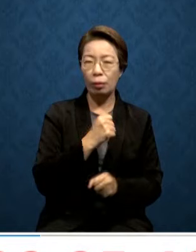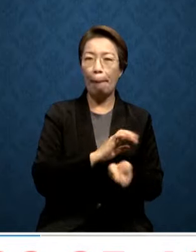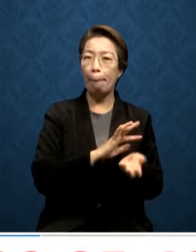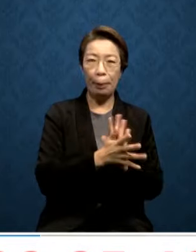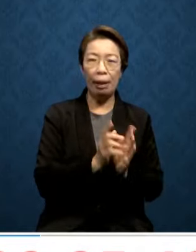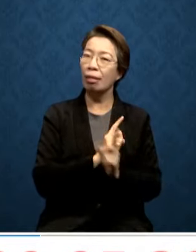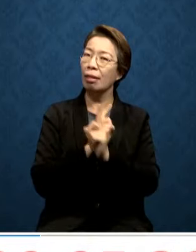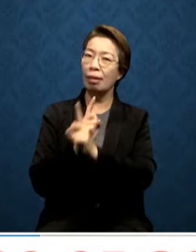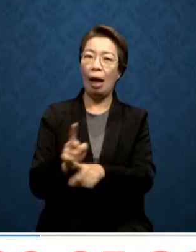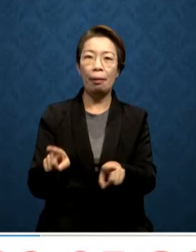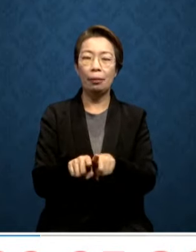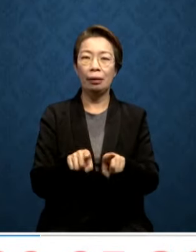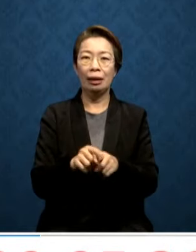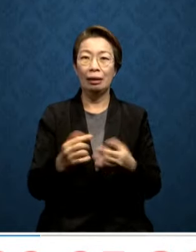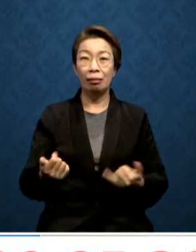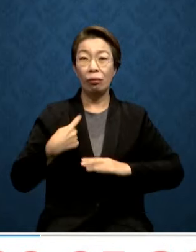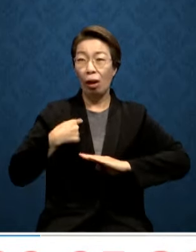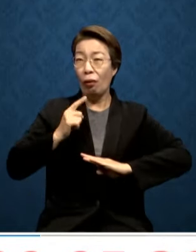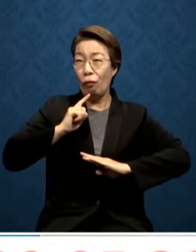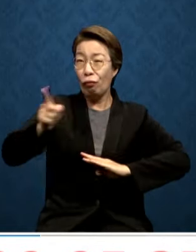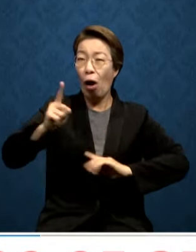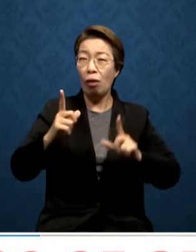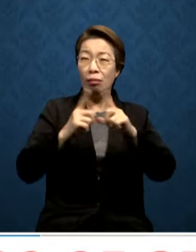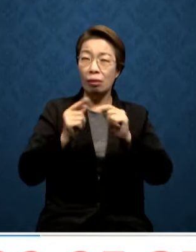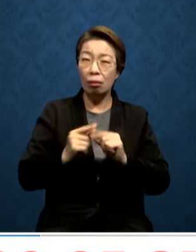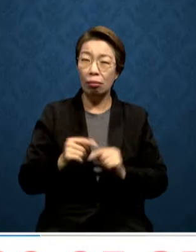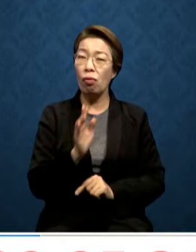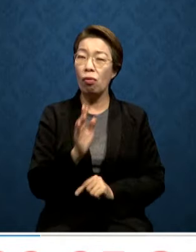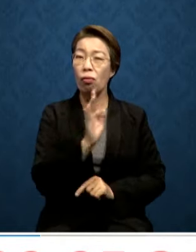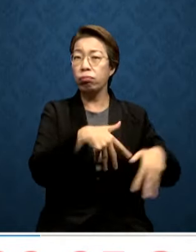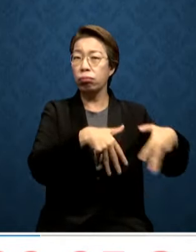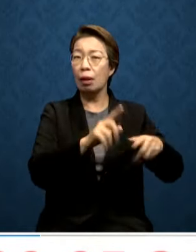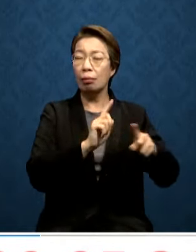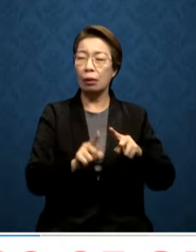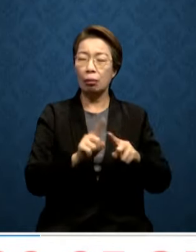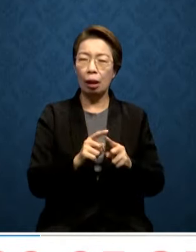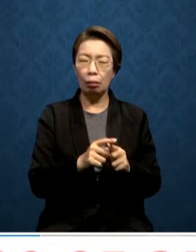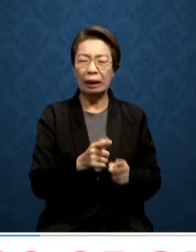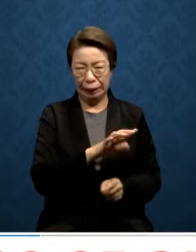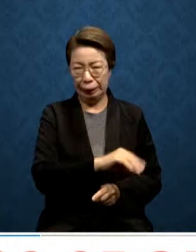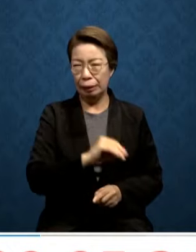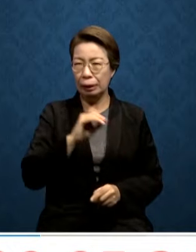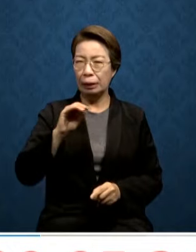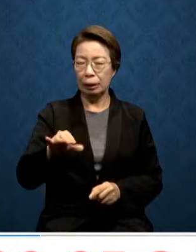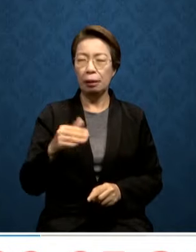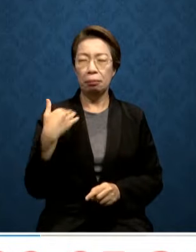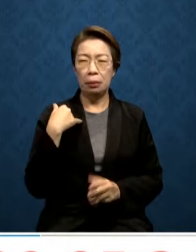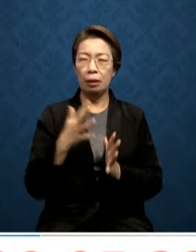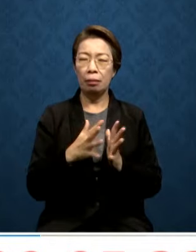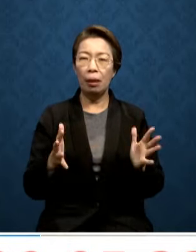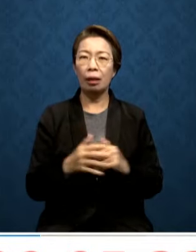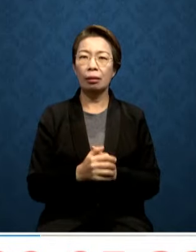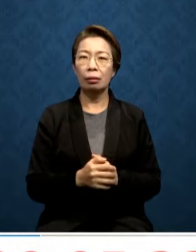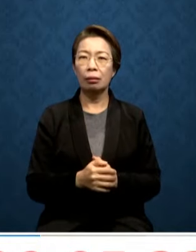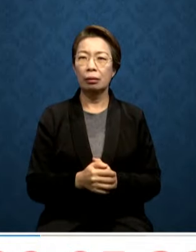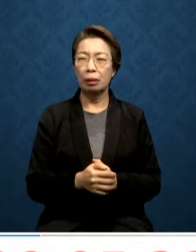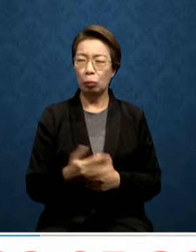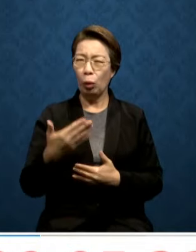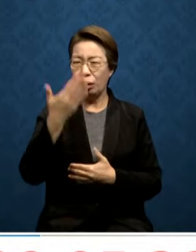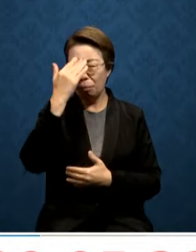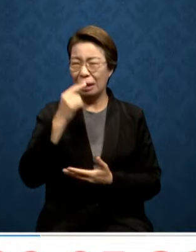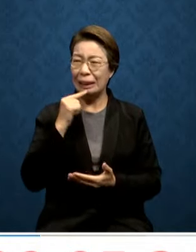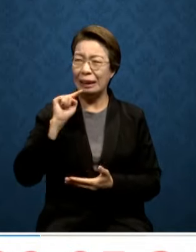เราคงจะเห็นคดีต่างๆในเกี่ยวกับผู้บริโภคมากมายในอย่างเช่นสินค้าและบริการสินค้าเนี่ยไม่ตรงปกกับสินค้